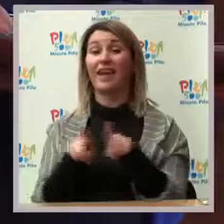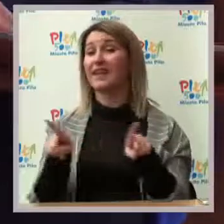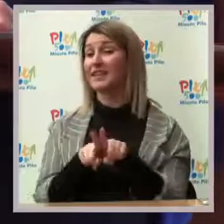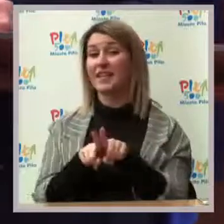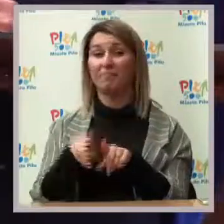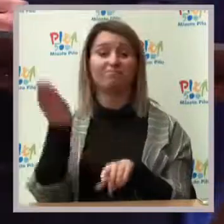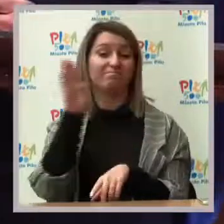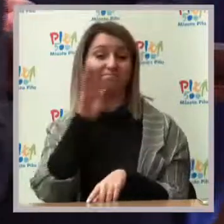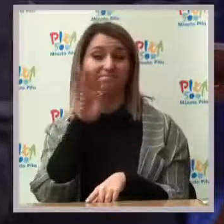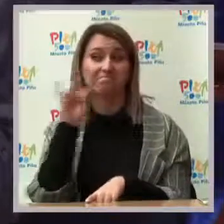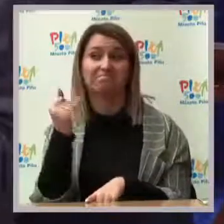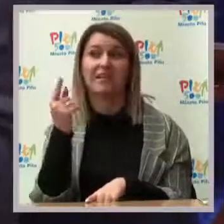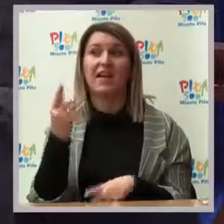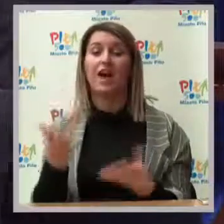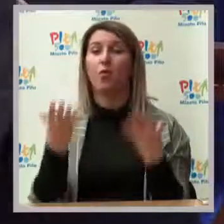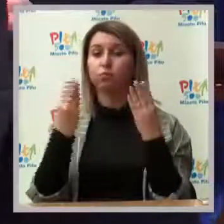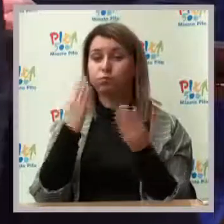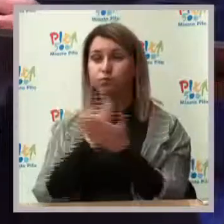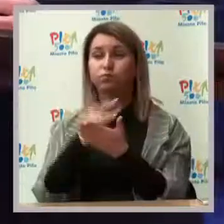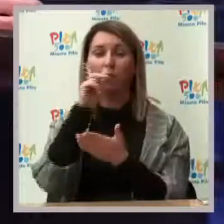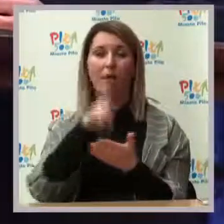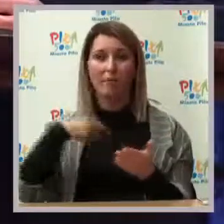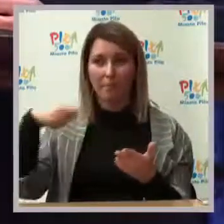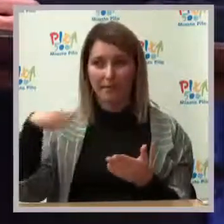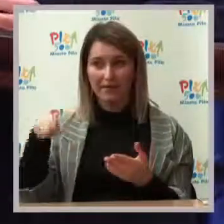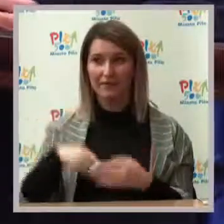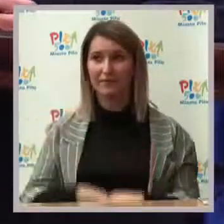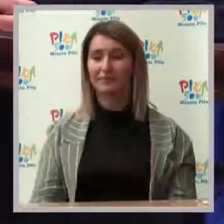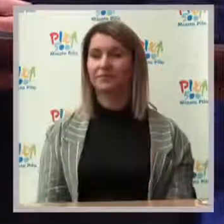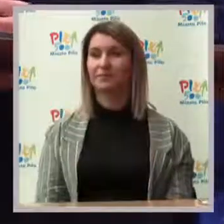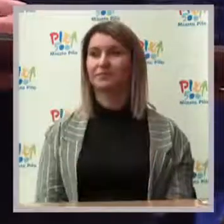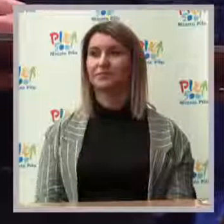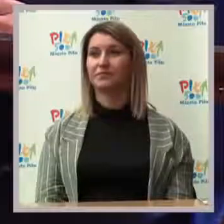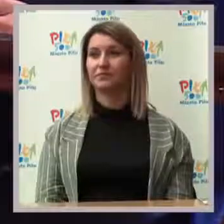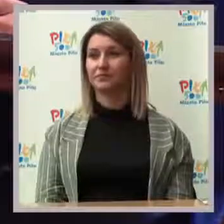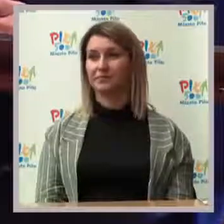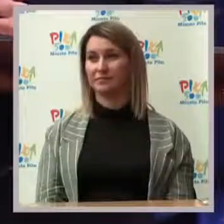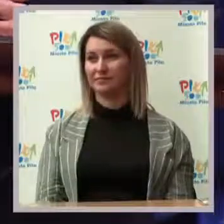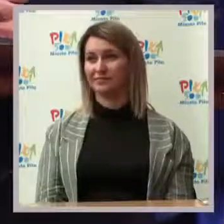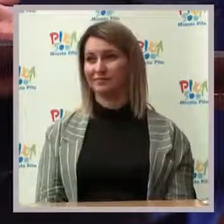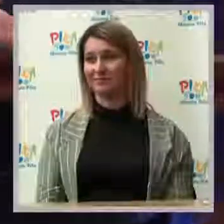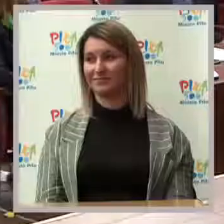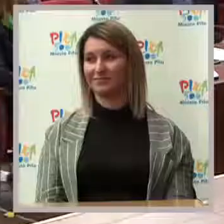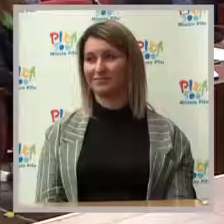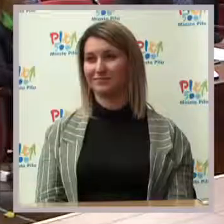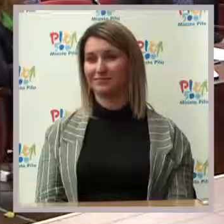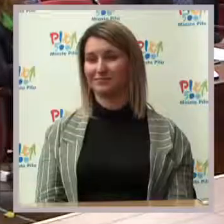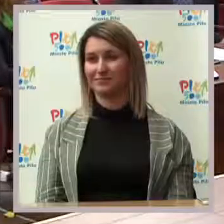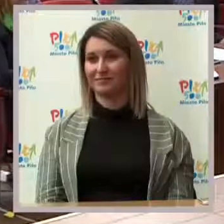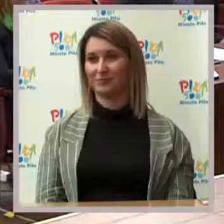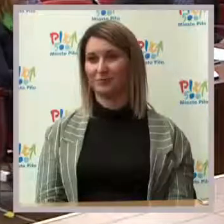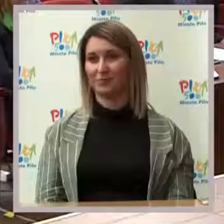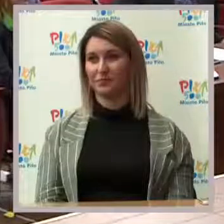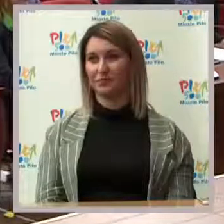Dokładnie taki sam, jak dostał pan prezydent i jak dostało bardzo wielu zasłużonych dla naszego